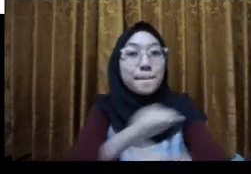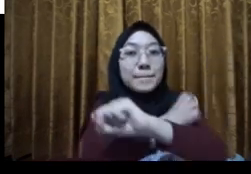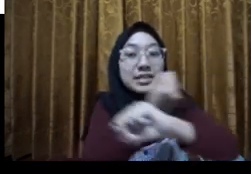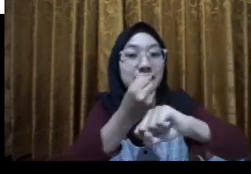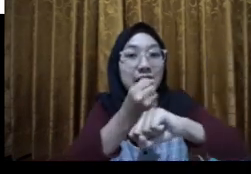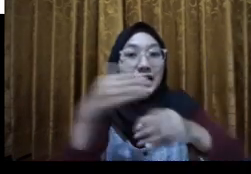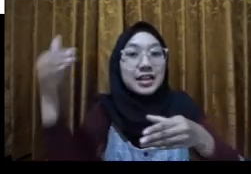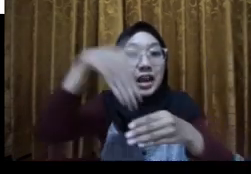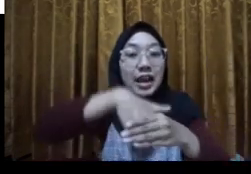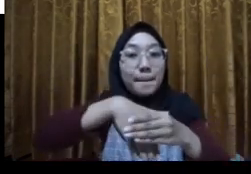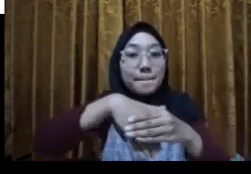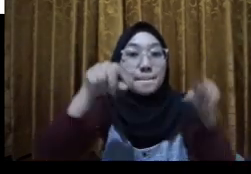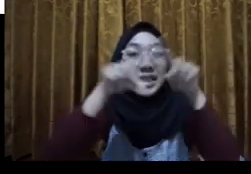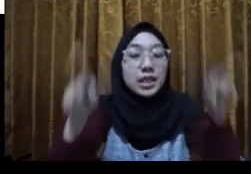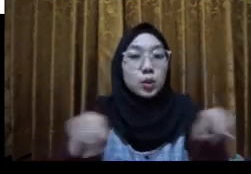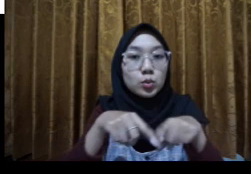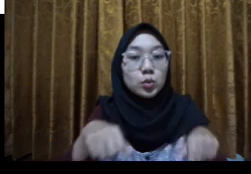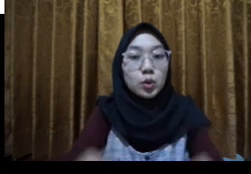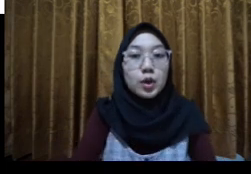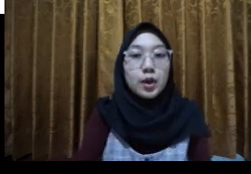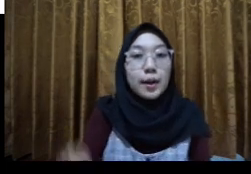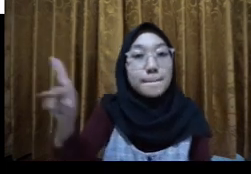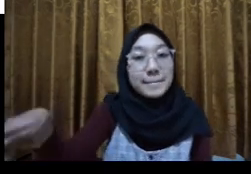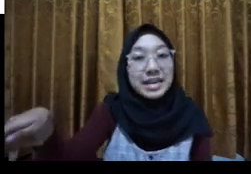mereader ya, membacakan PDF,